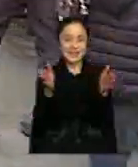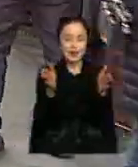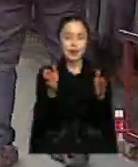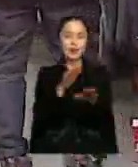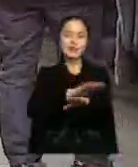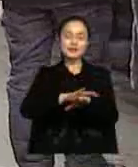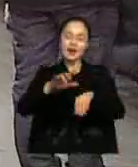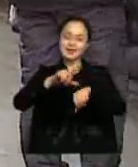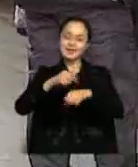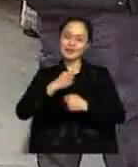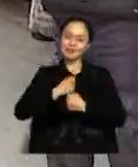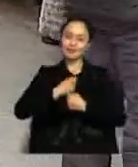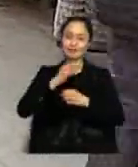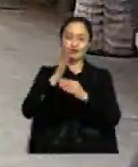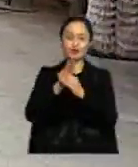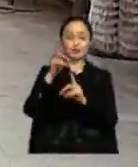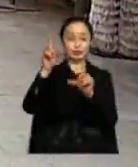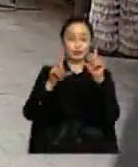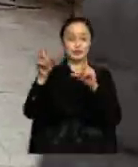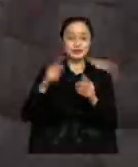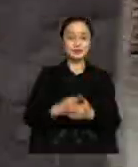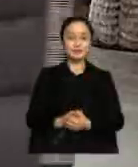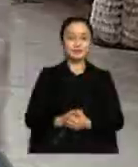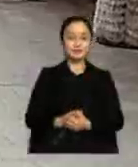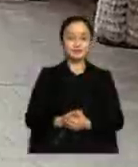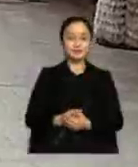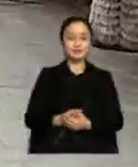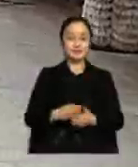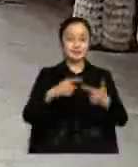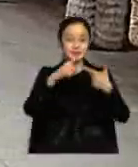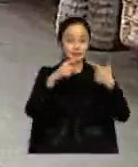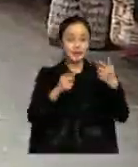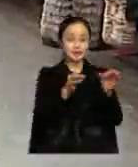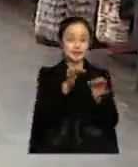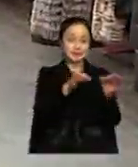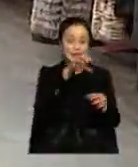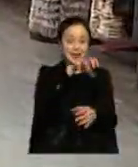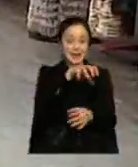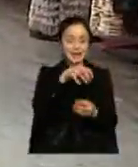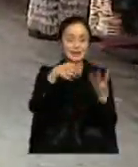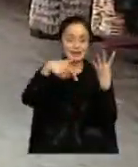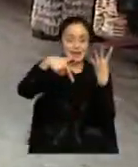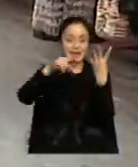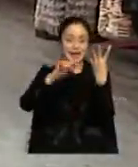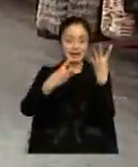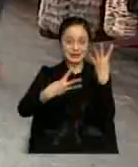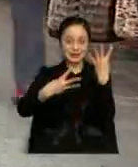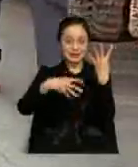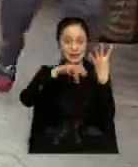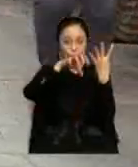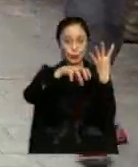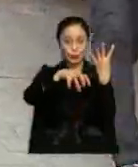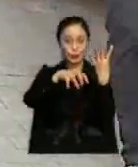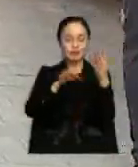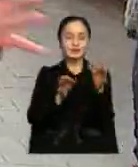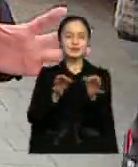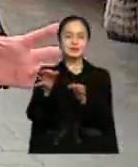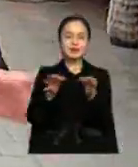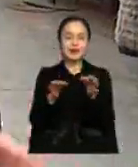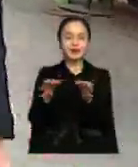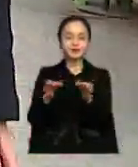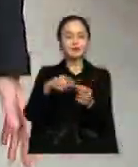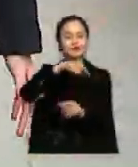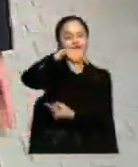곳은 남대문시장의 중앙통로로 불리는 남대문시장 4길입니다. 이렇게 노점들이 영업을 하고 있는 것을 보실 수 있는데요.